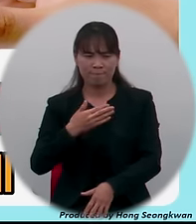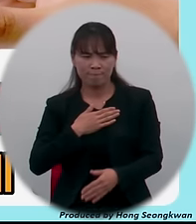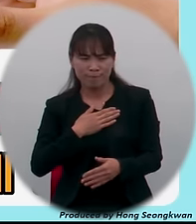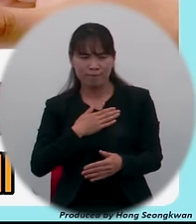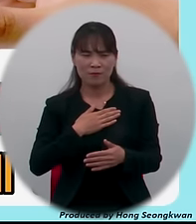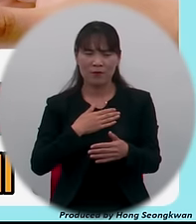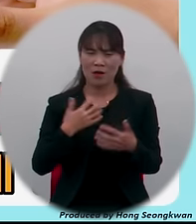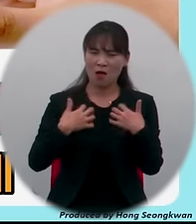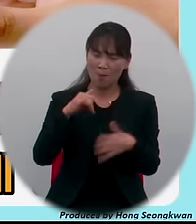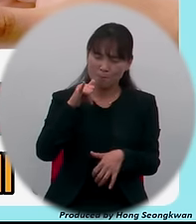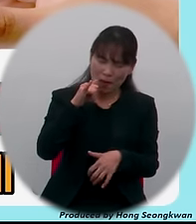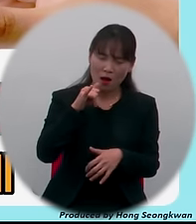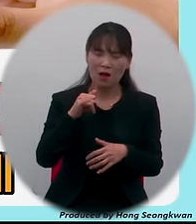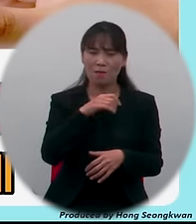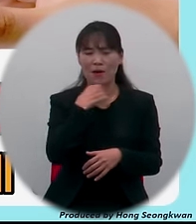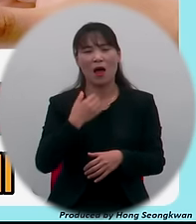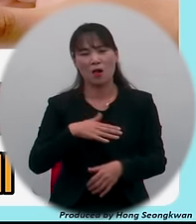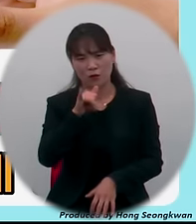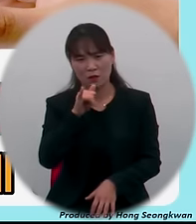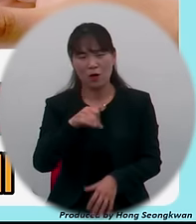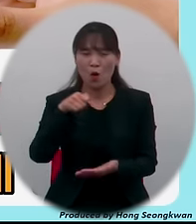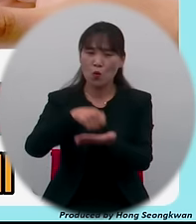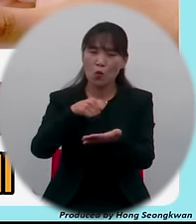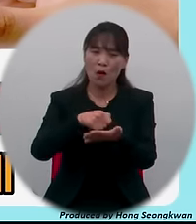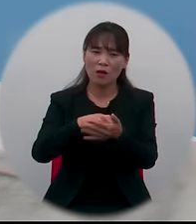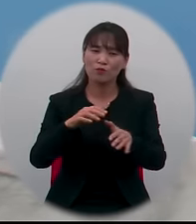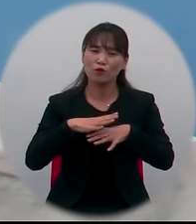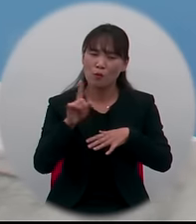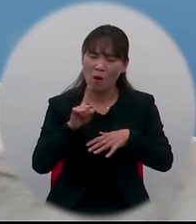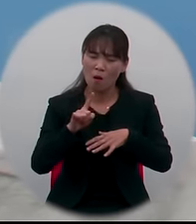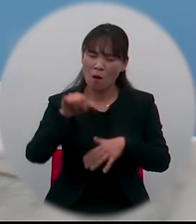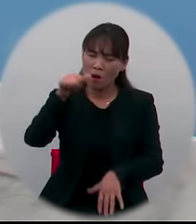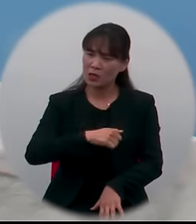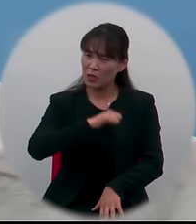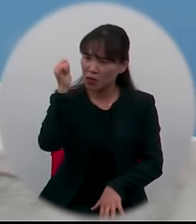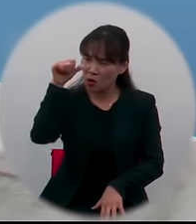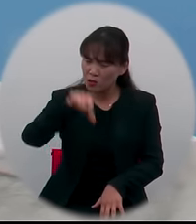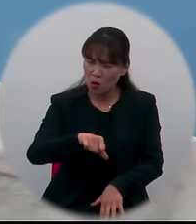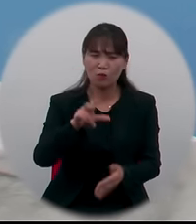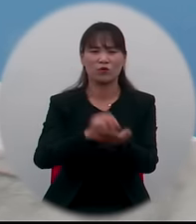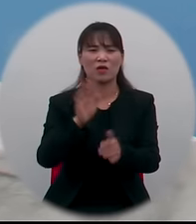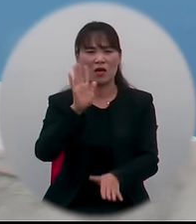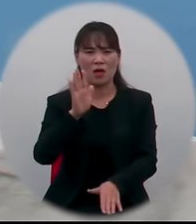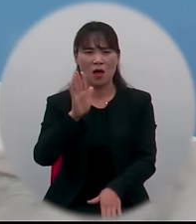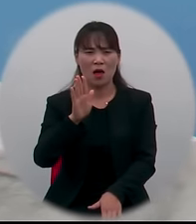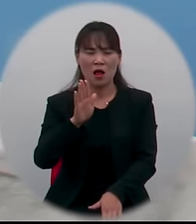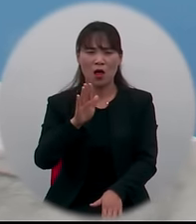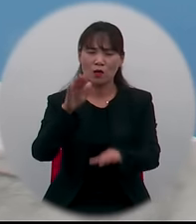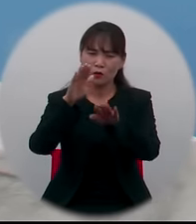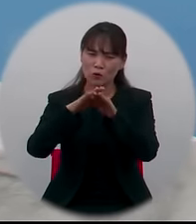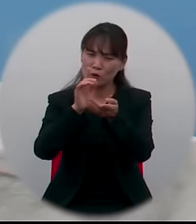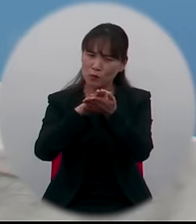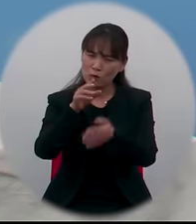겁니다 도박이 무서운 점이 뭡니까 이겨서 저서가 아니에요 예이 쪼는 맛을 손끝에 알아